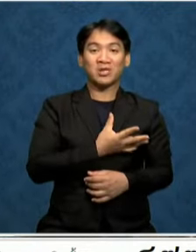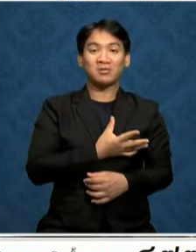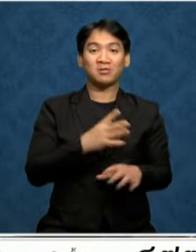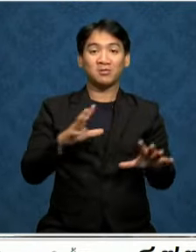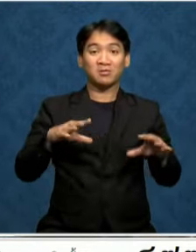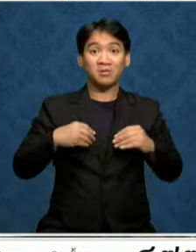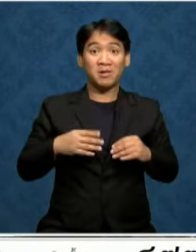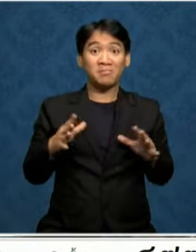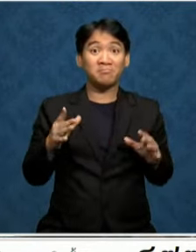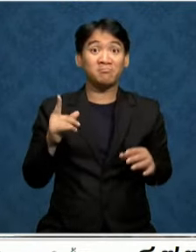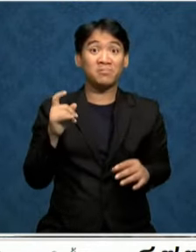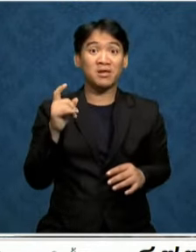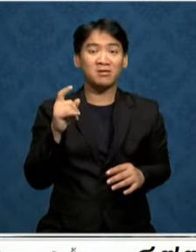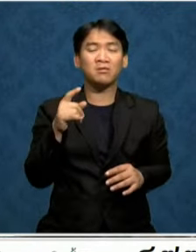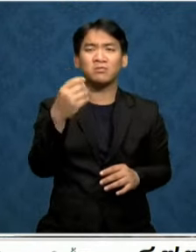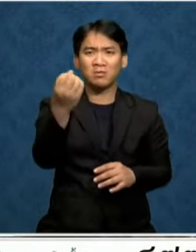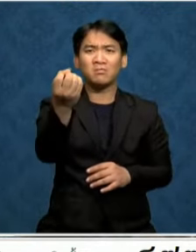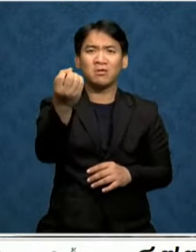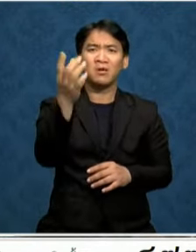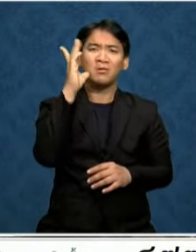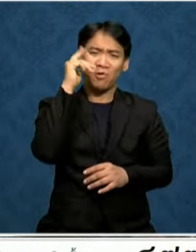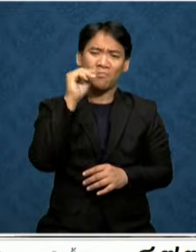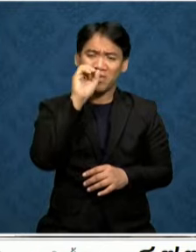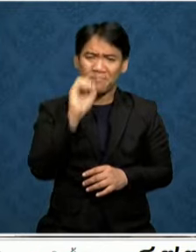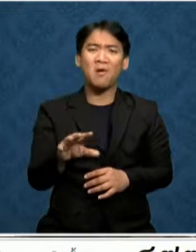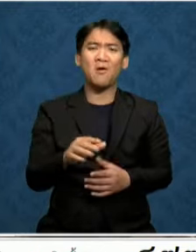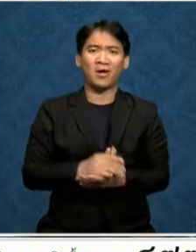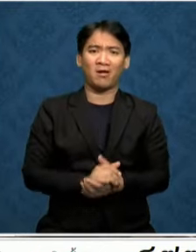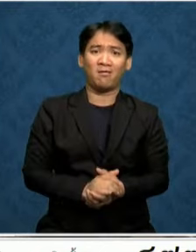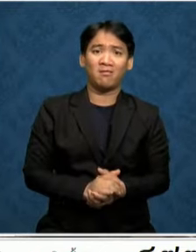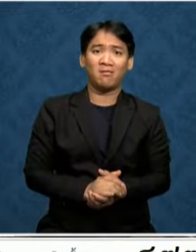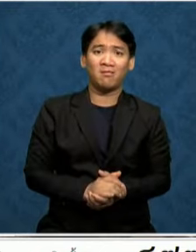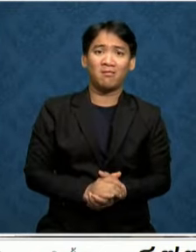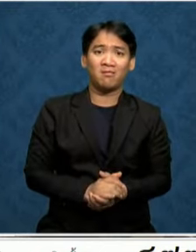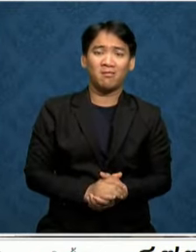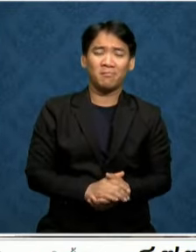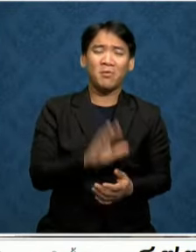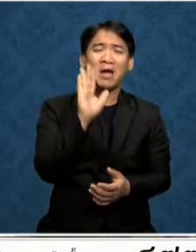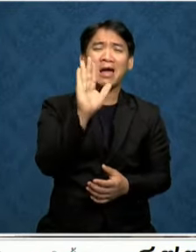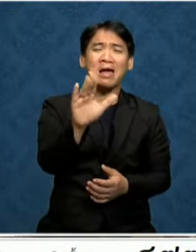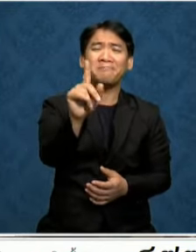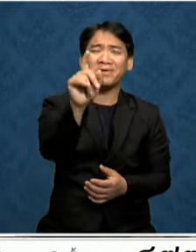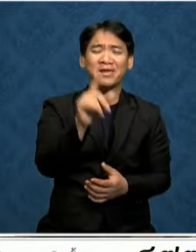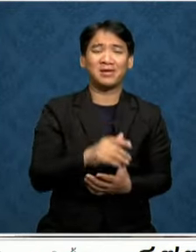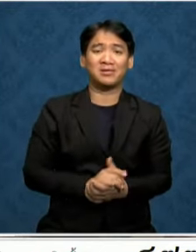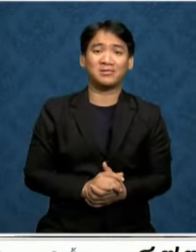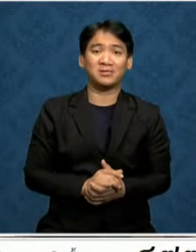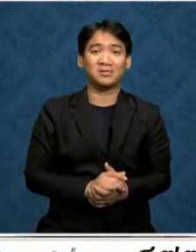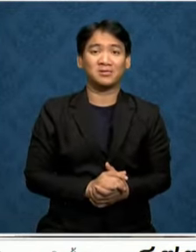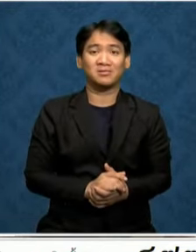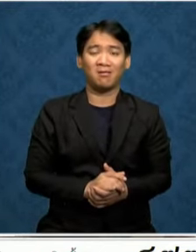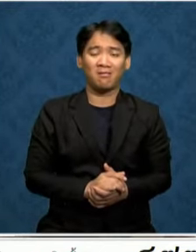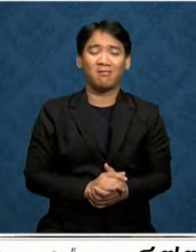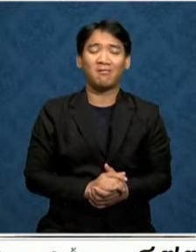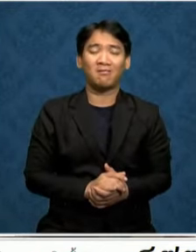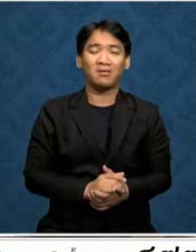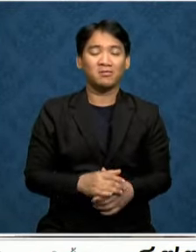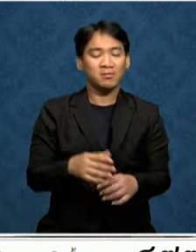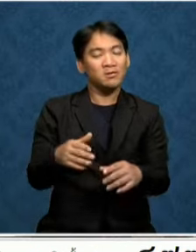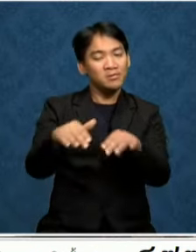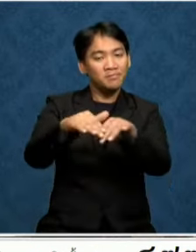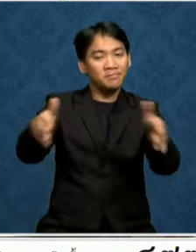ก็จริงๆก็ต้องบอกลูกอะครับนะครับว่ายังไงดีแต่ถ้ามันห้ามกันไม่ได้ครับเราคิดในมุมนี้ไหมครับเราสร้างพื้น